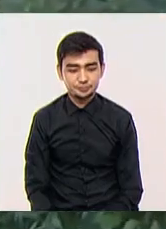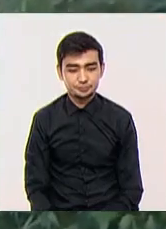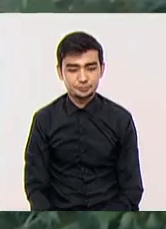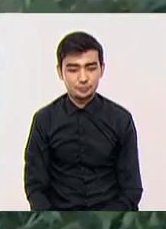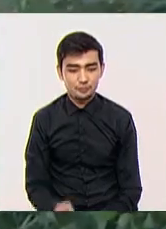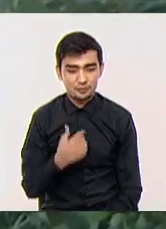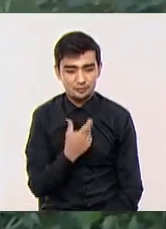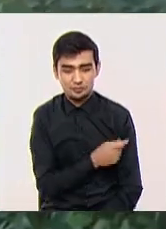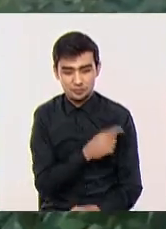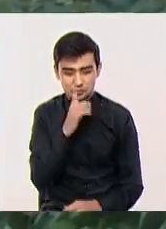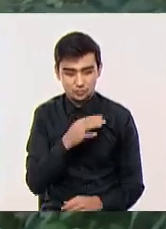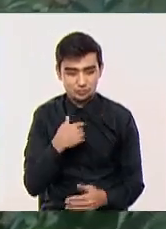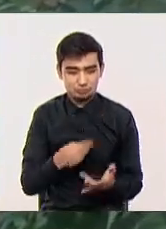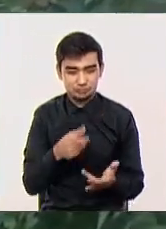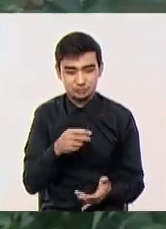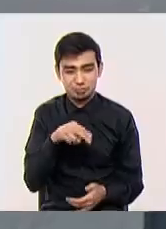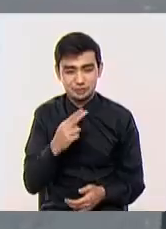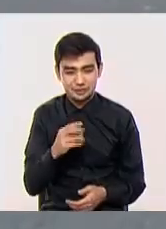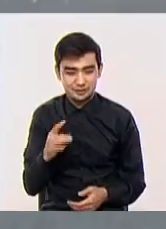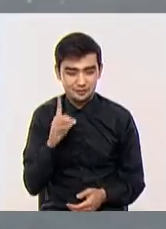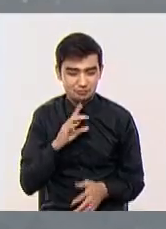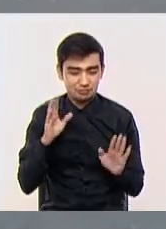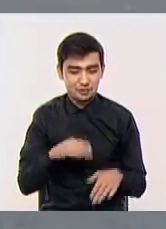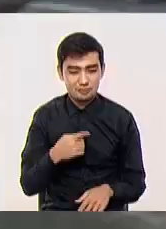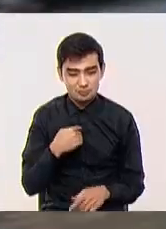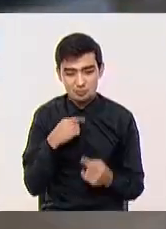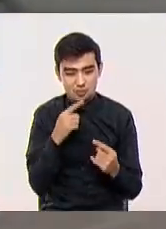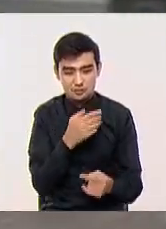Алмаймын пока. ЦРТ-ст тапсырып жүрем. Қарсы емеспін.